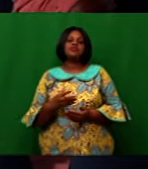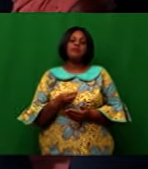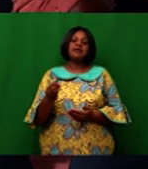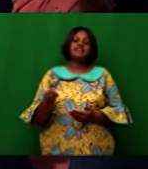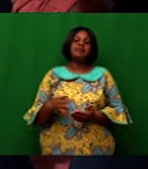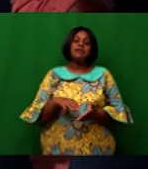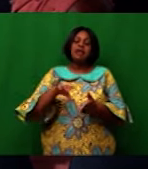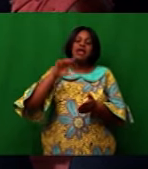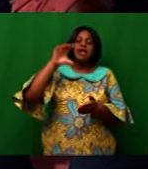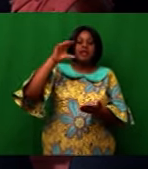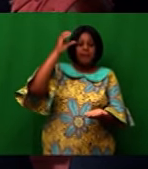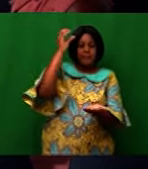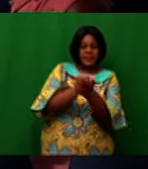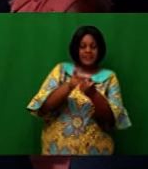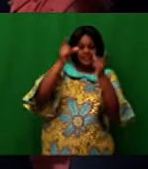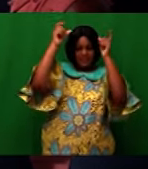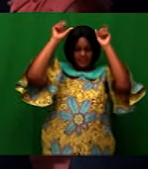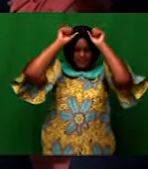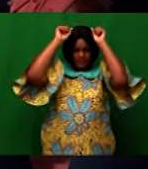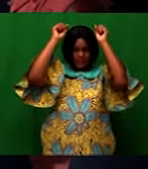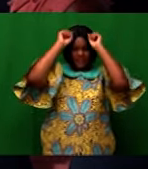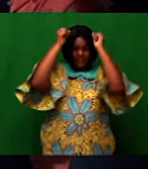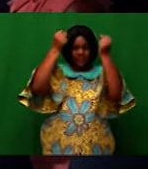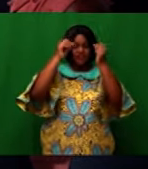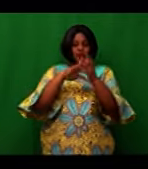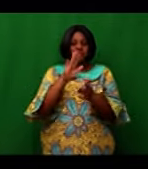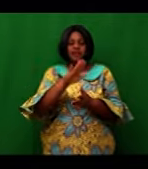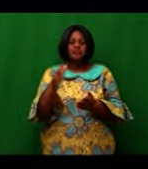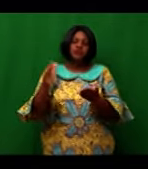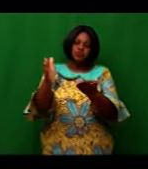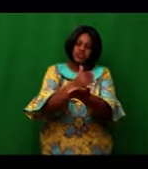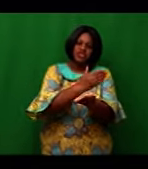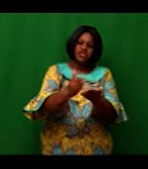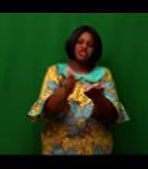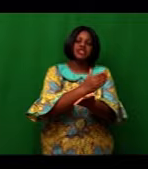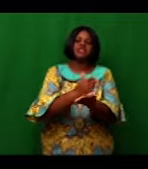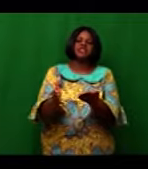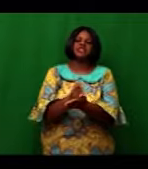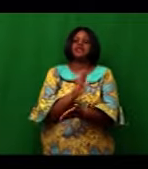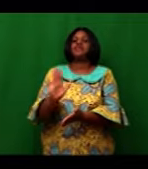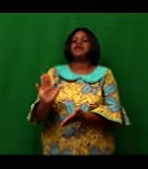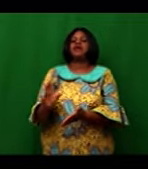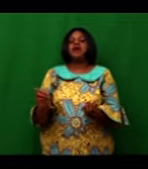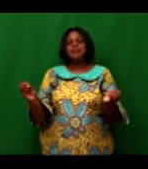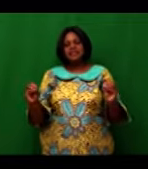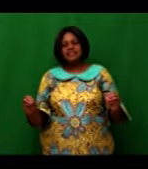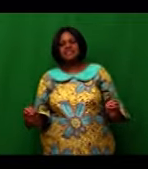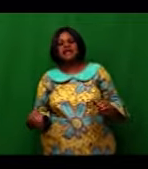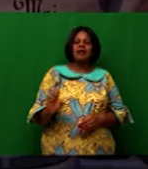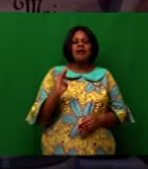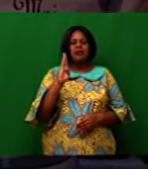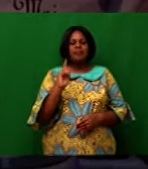ndataurazaizvo pfuma iyoyo vanotoiparadzirwawo vana ivavo isina vana mai vakashandira pamucha ipapo saka riri